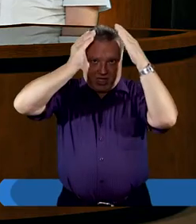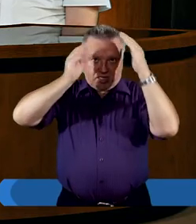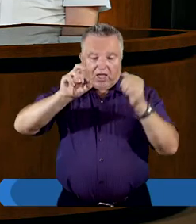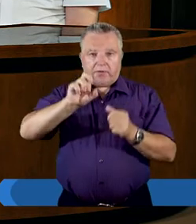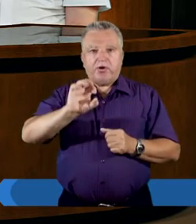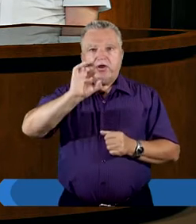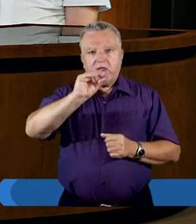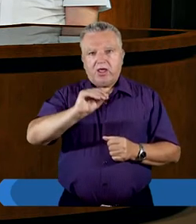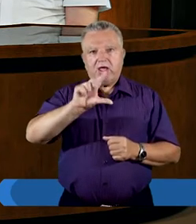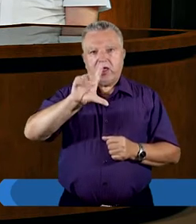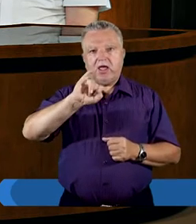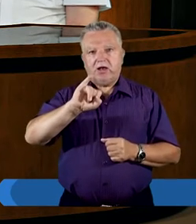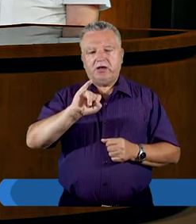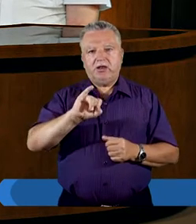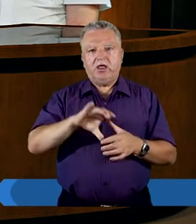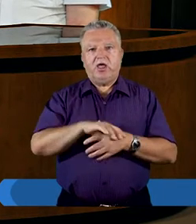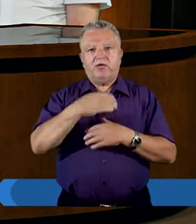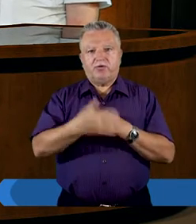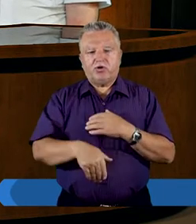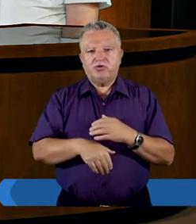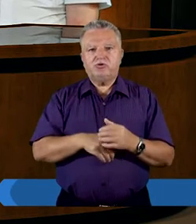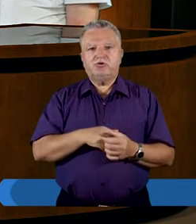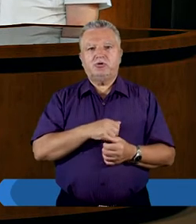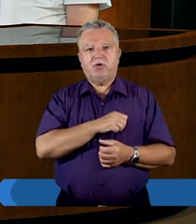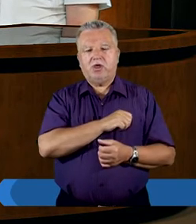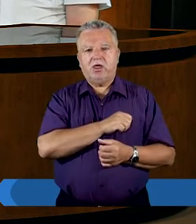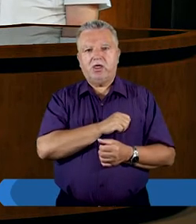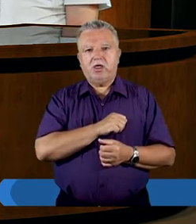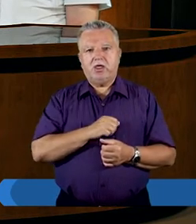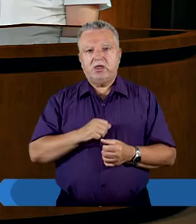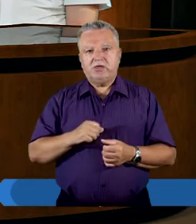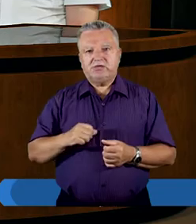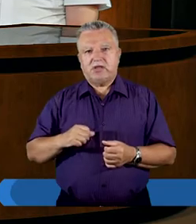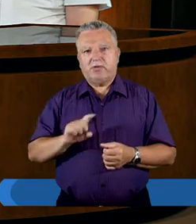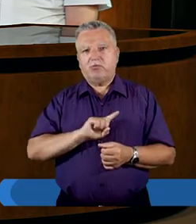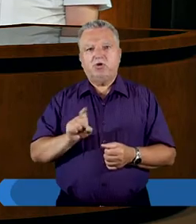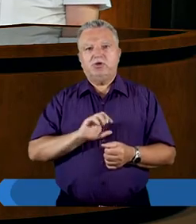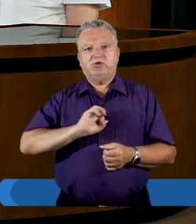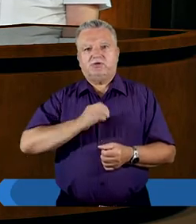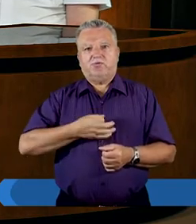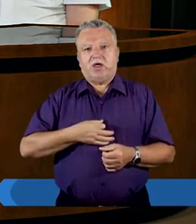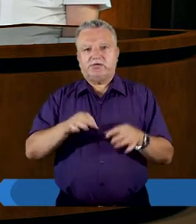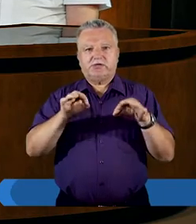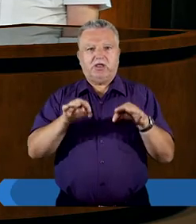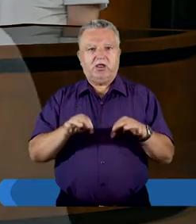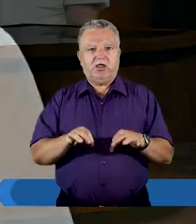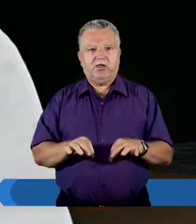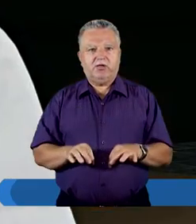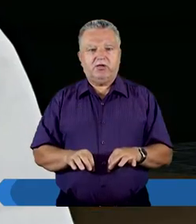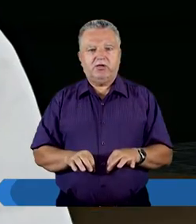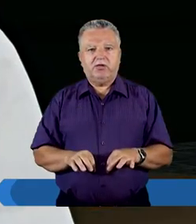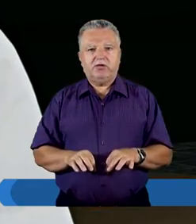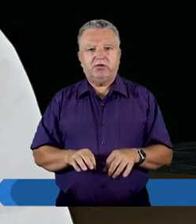giną dzieci, w końcu on sam. I to tym razem z własnej winy. Bo